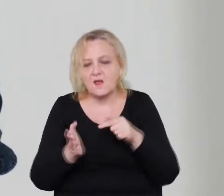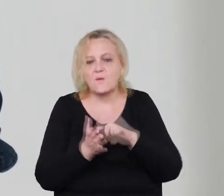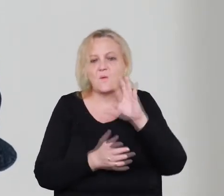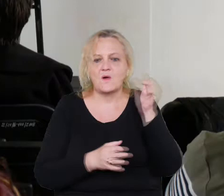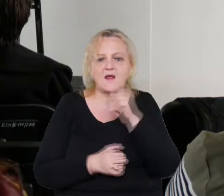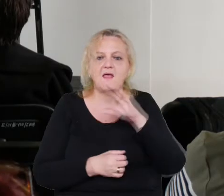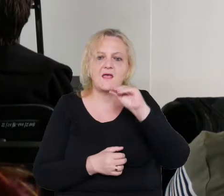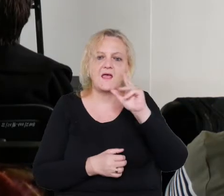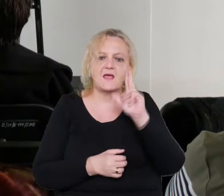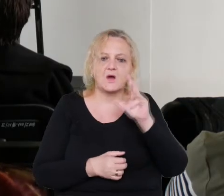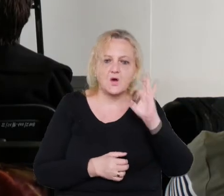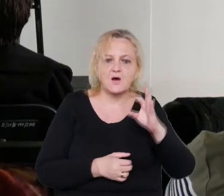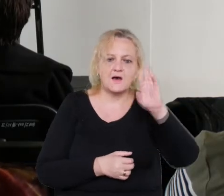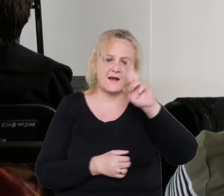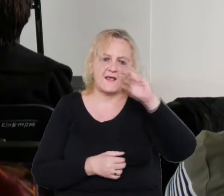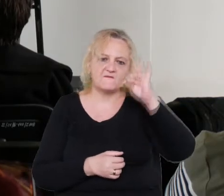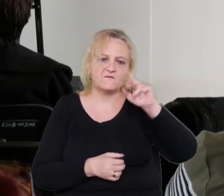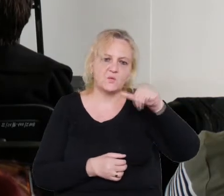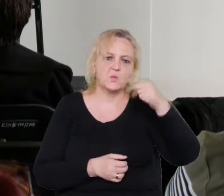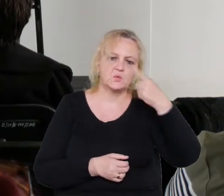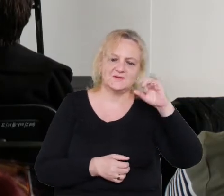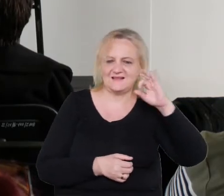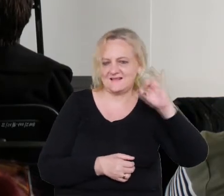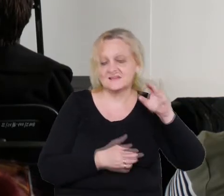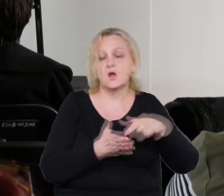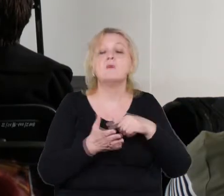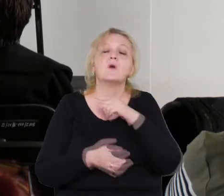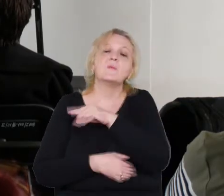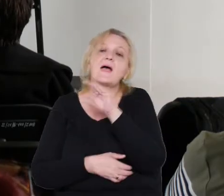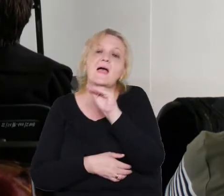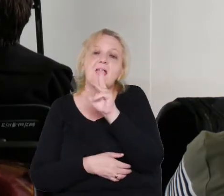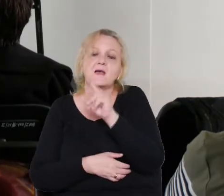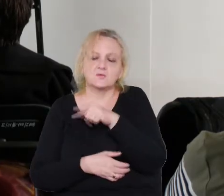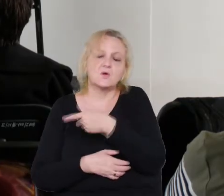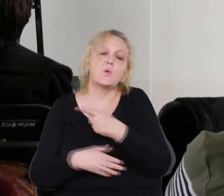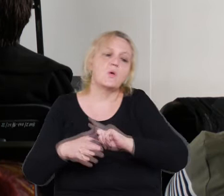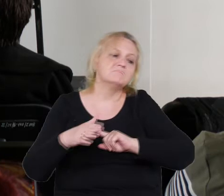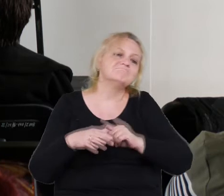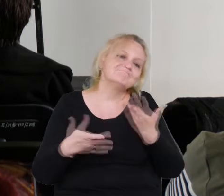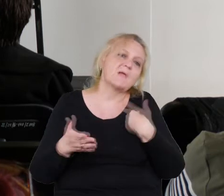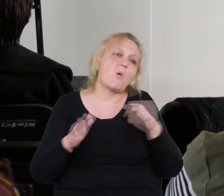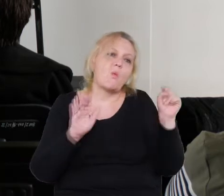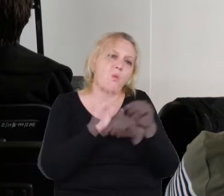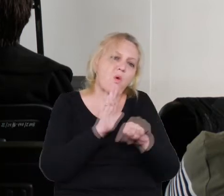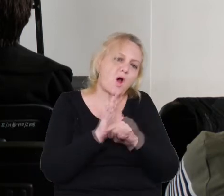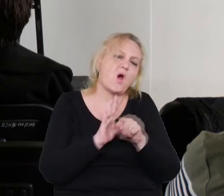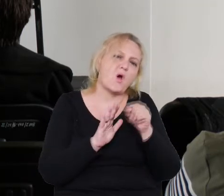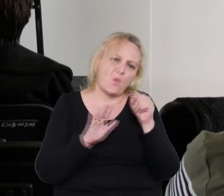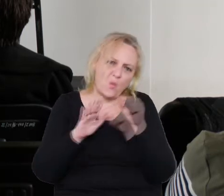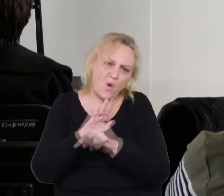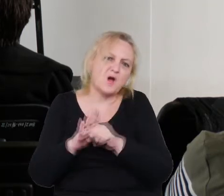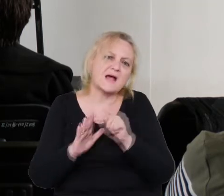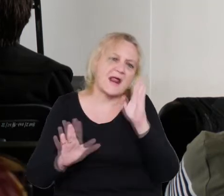ładnie nazywa Eko refuge w sensie Eko uchodźcy Czyli takiego klimatyczni ale jakby Ale ja bym chciała do tej